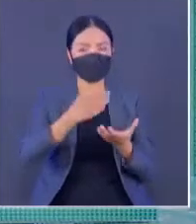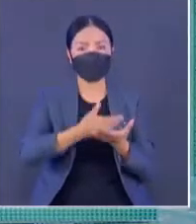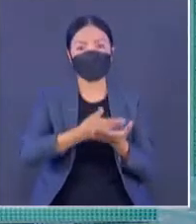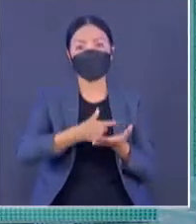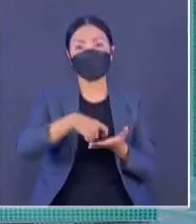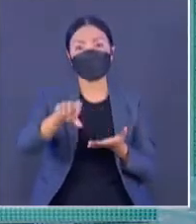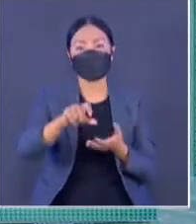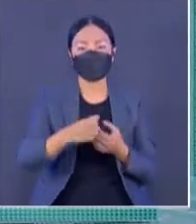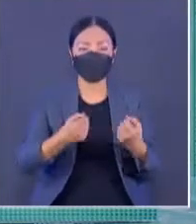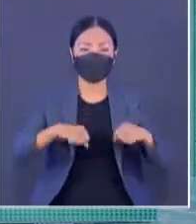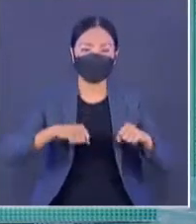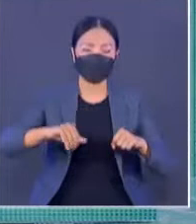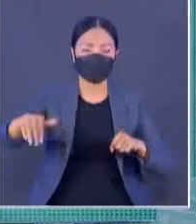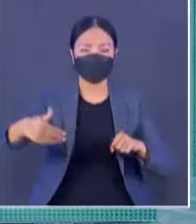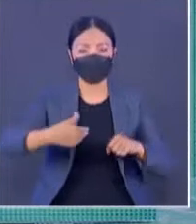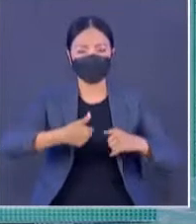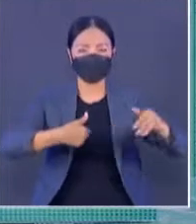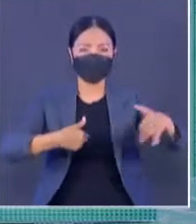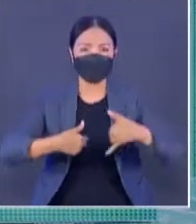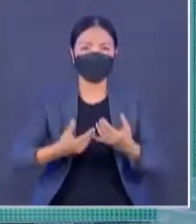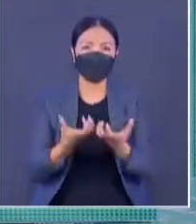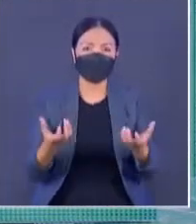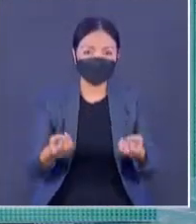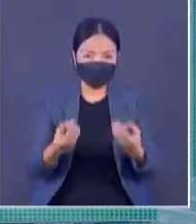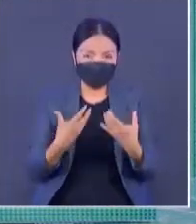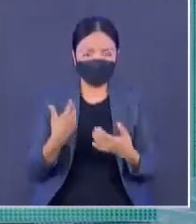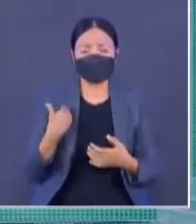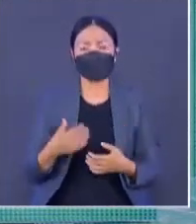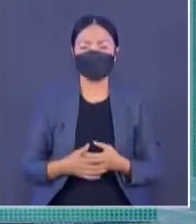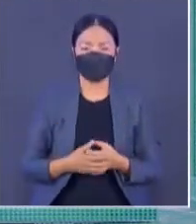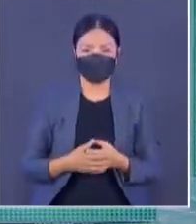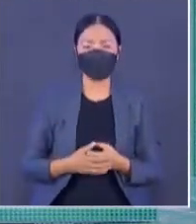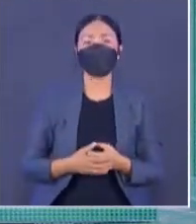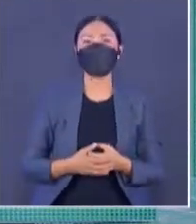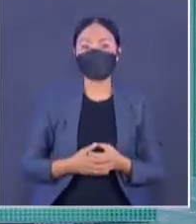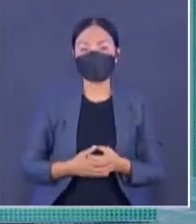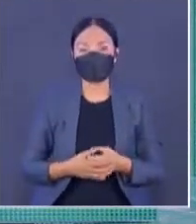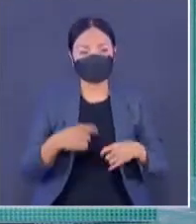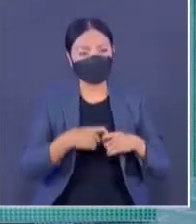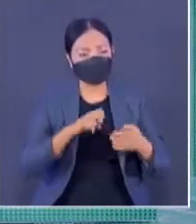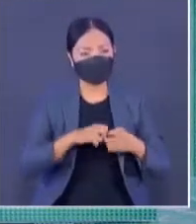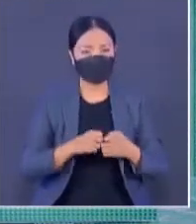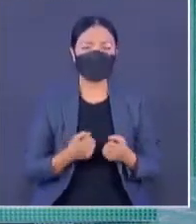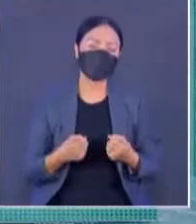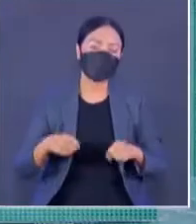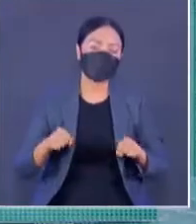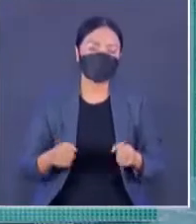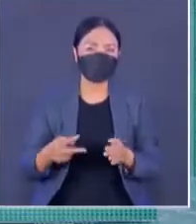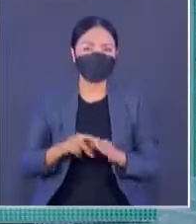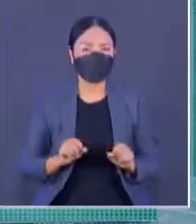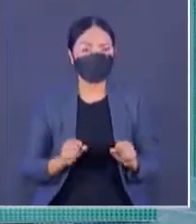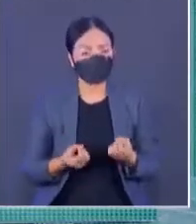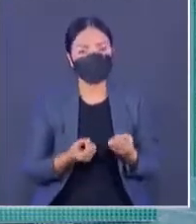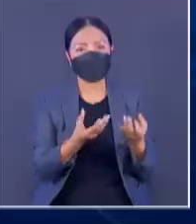พี่ไรเดอร์ส่งของไม่ว่าจะพื้นที่จะเขาเรียกว่าจะลำบากขนาดไหนเนี่ยก็ไปส่งทุกที่เลยนะคะอย่างคลิปวิดีโอนี้เป็นต้นพาคุณผู้ชมไปช